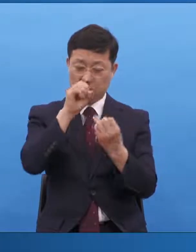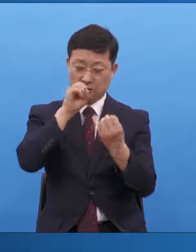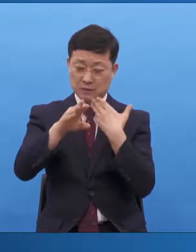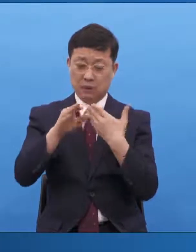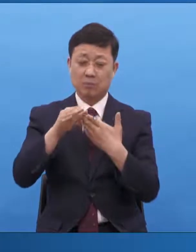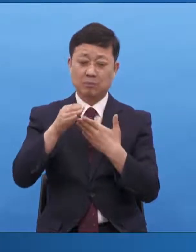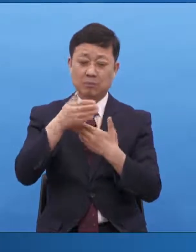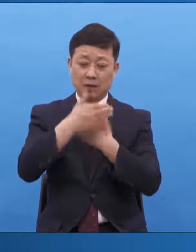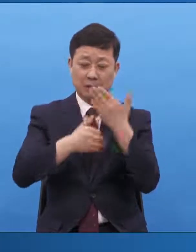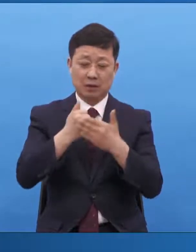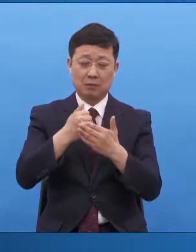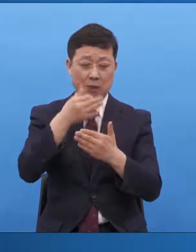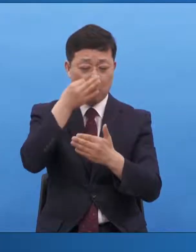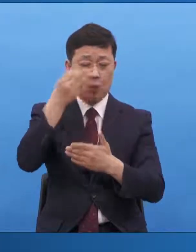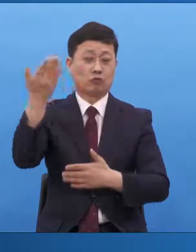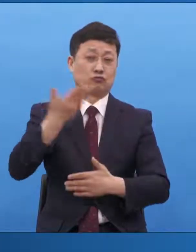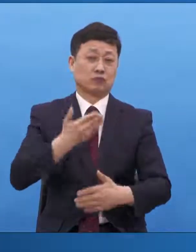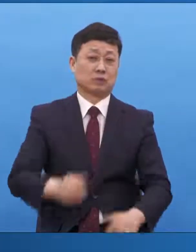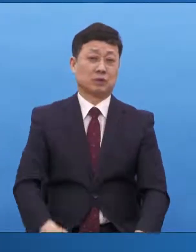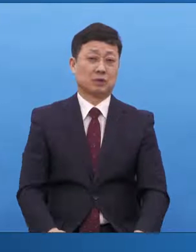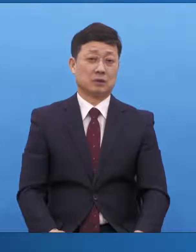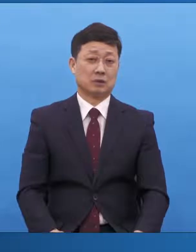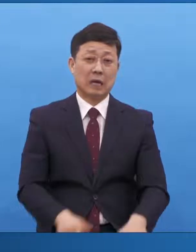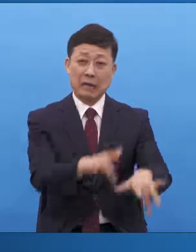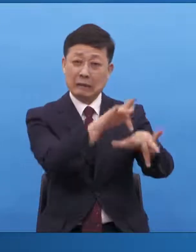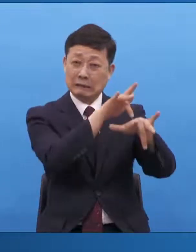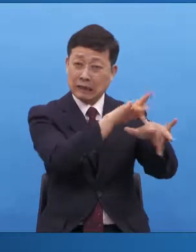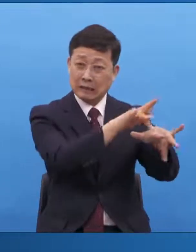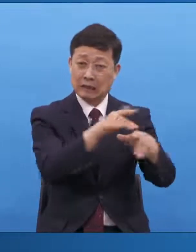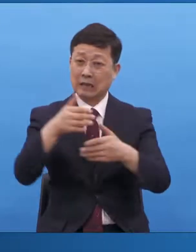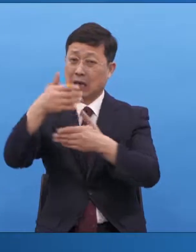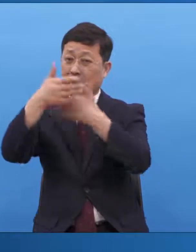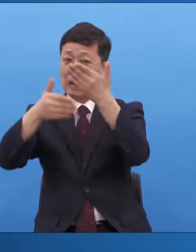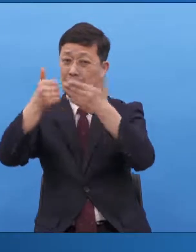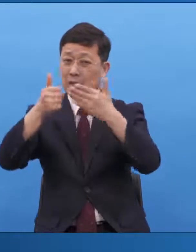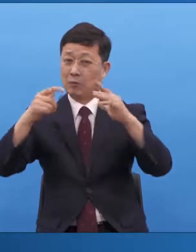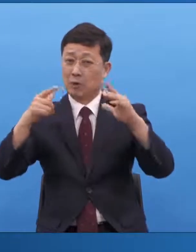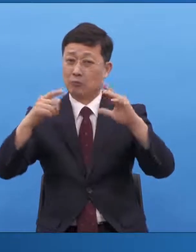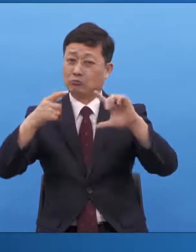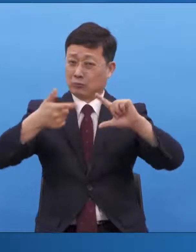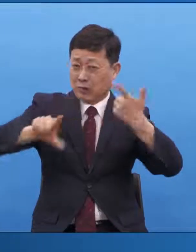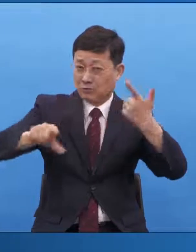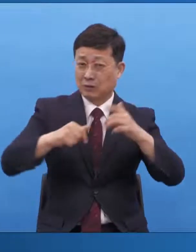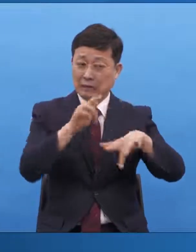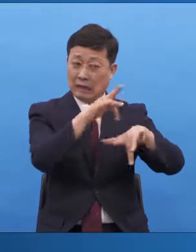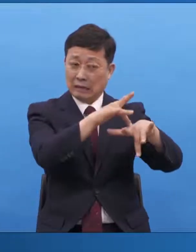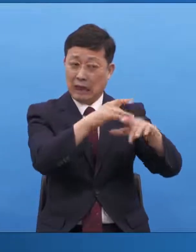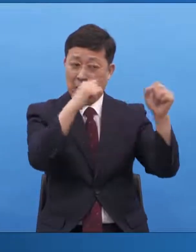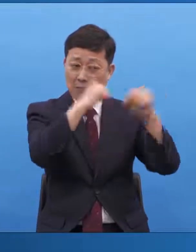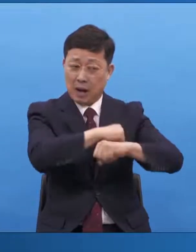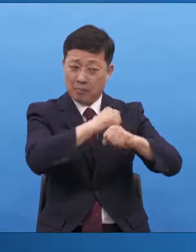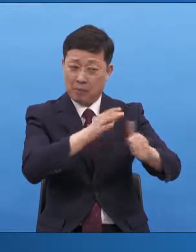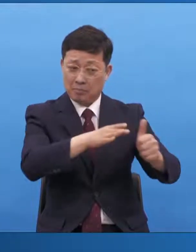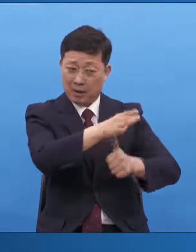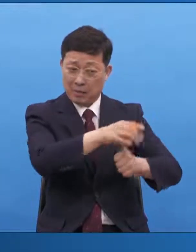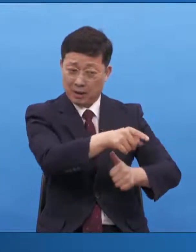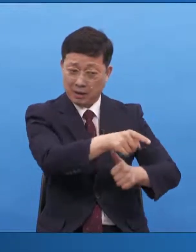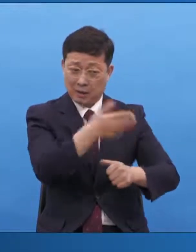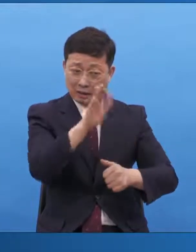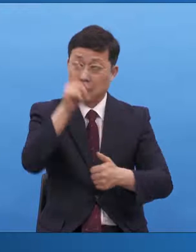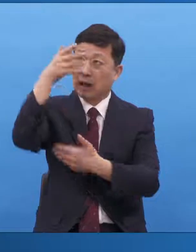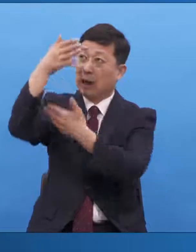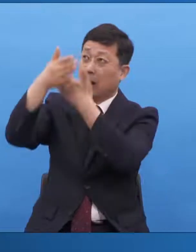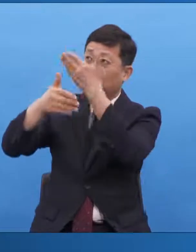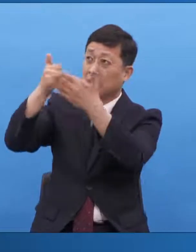receive good answers. 하나님은 사탄이 아닙니다. 사탄은 멸망을 목적으로. That God is not 그렇죠. Satan. Satan's goal is destruction. 하나님은 구원을